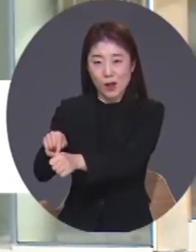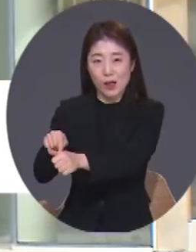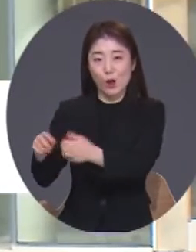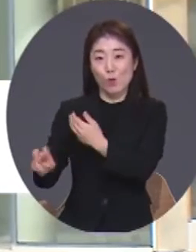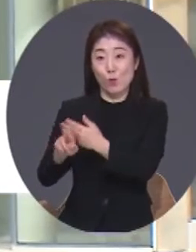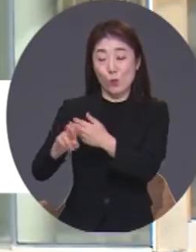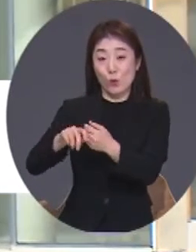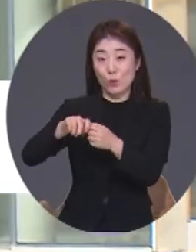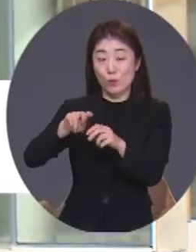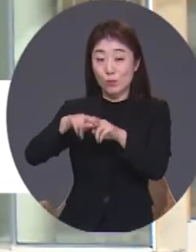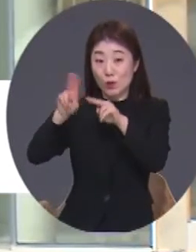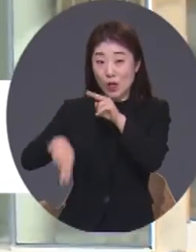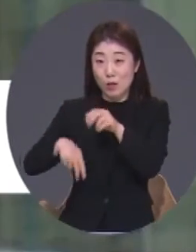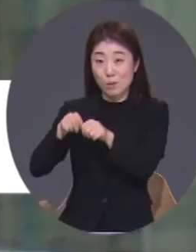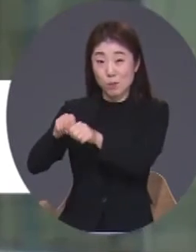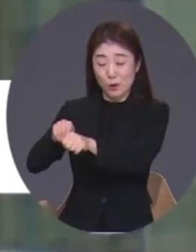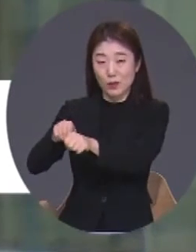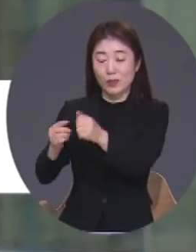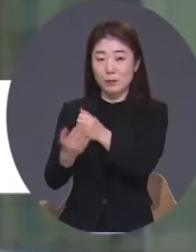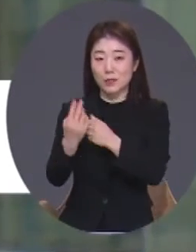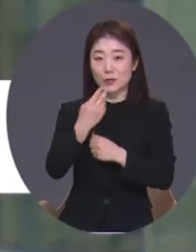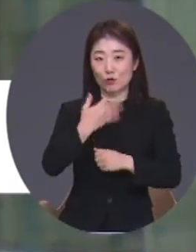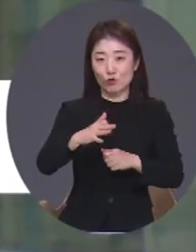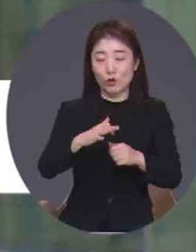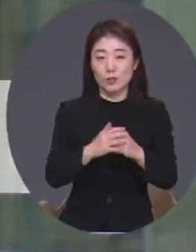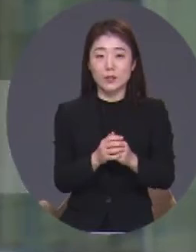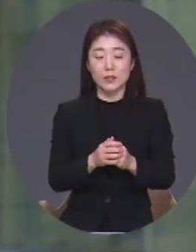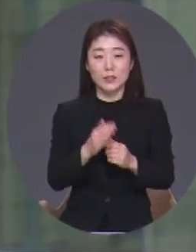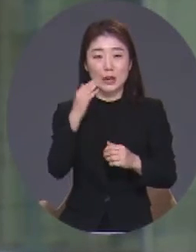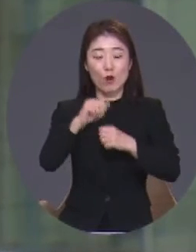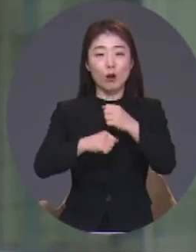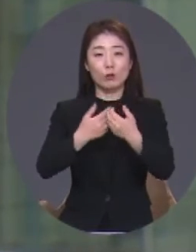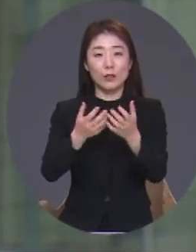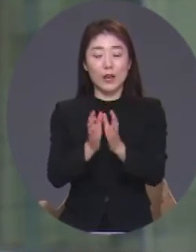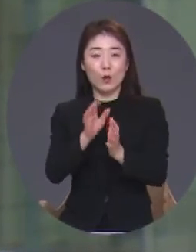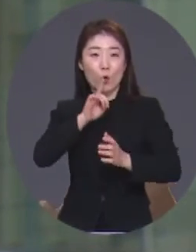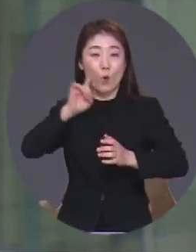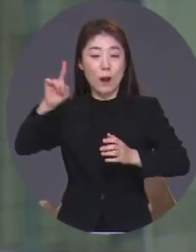2019년 에 자유 한국 땅이 고발장을 낸 지 3년여 만입니다